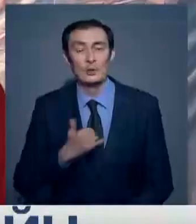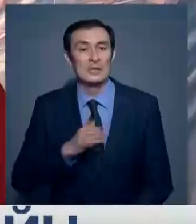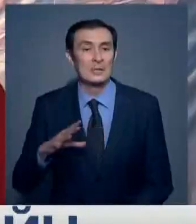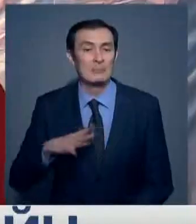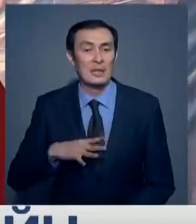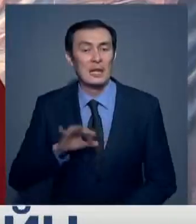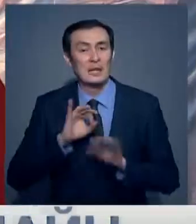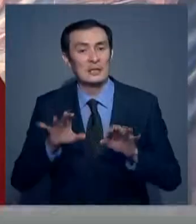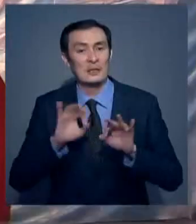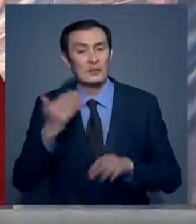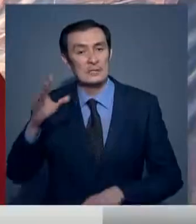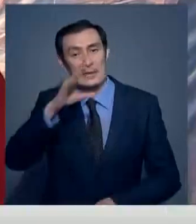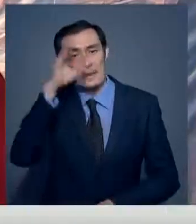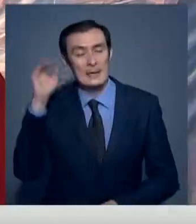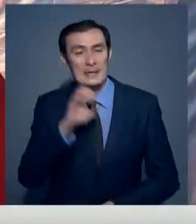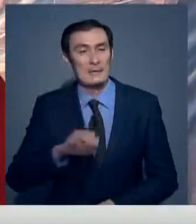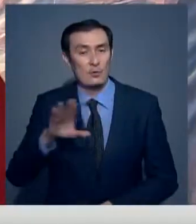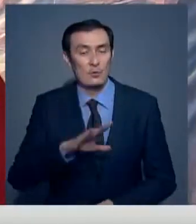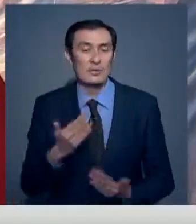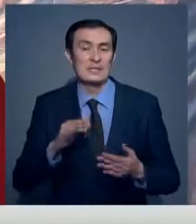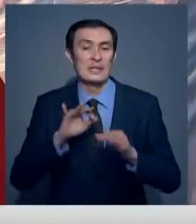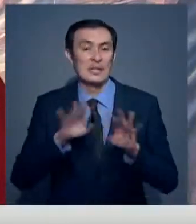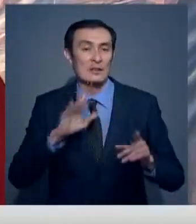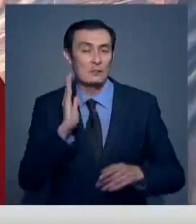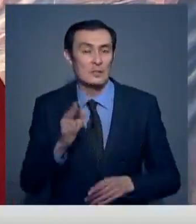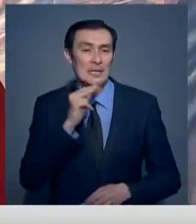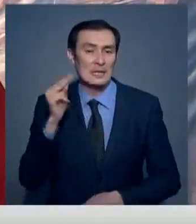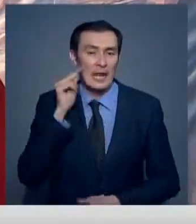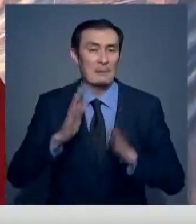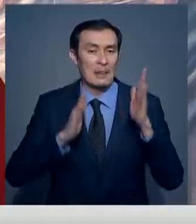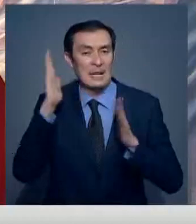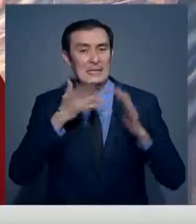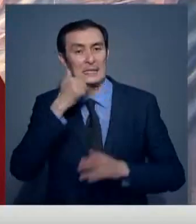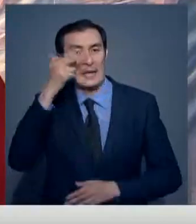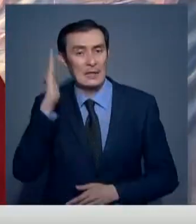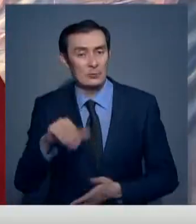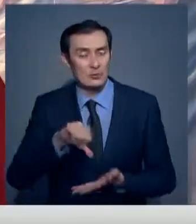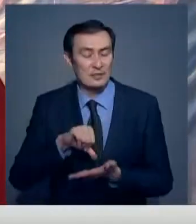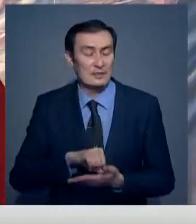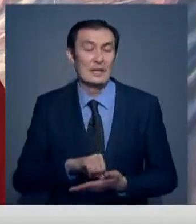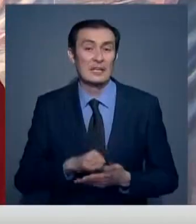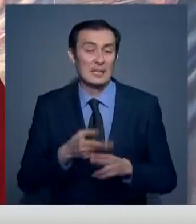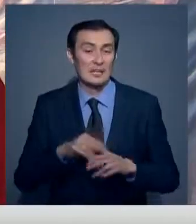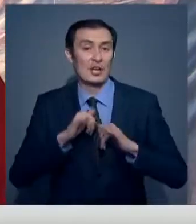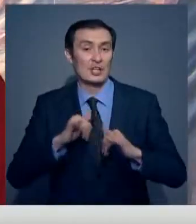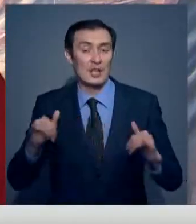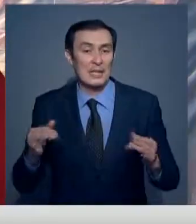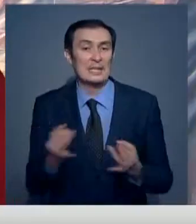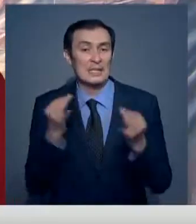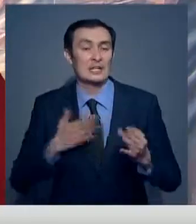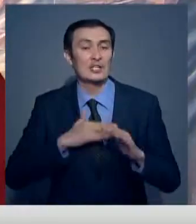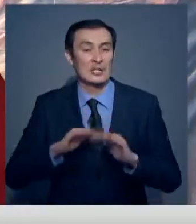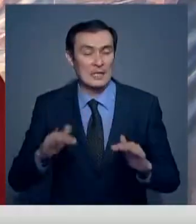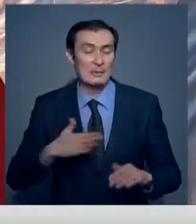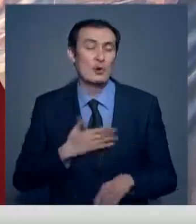было интервью с Бельгией, намечается интервью с Китаем, Малайзией и Италией. И это расширяет кругозор наших детей,